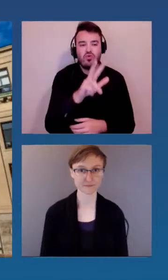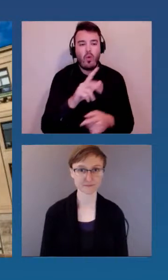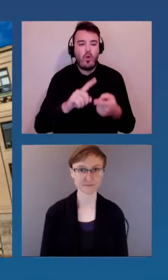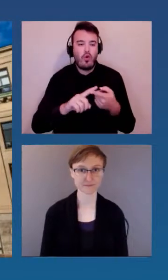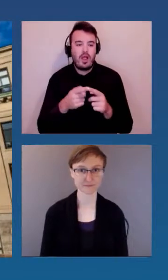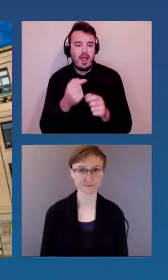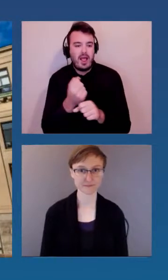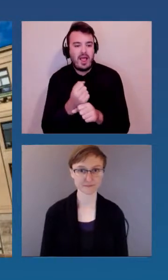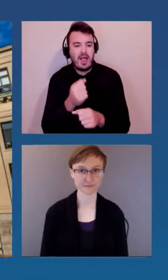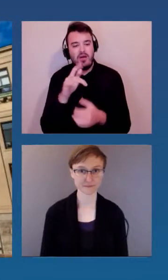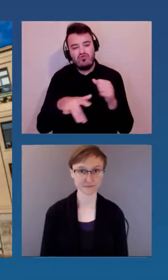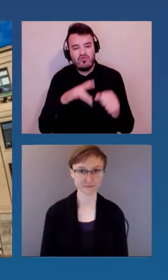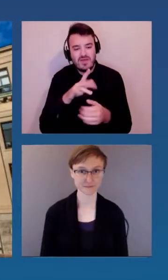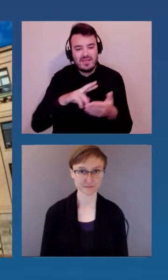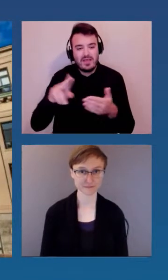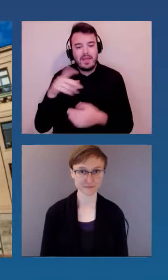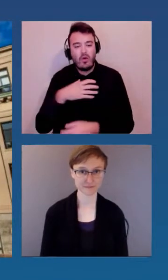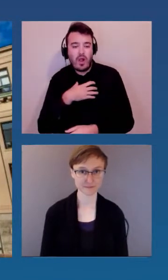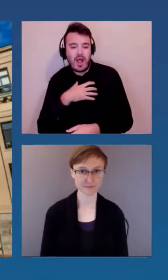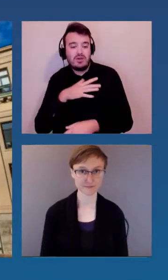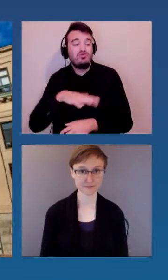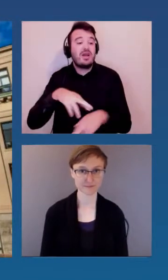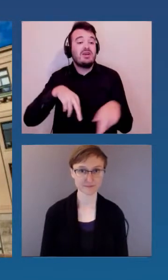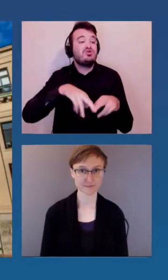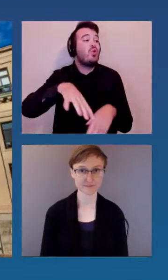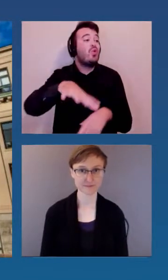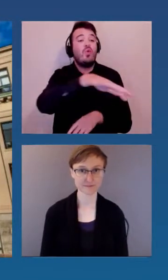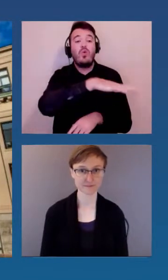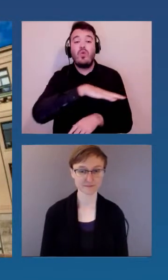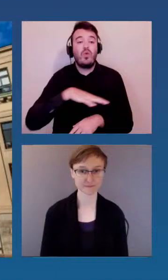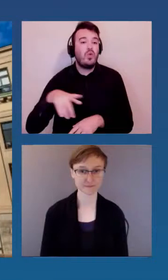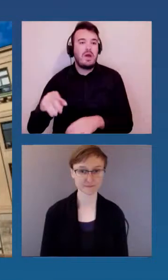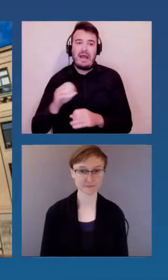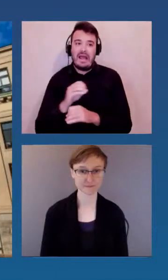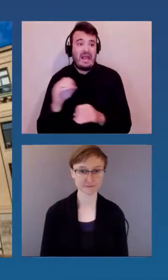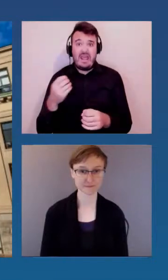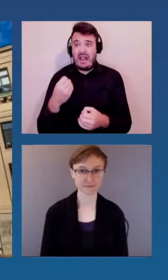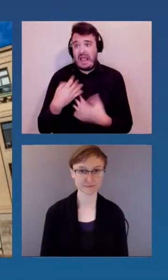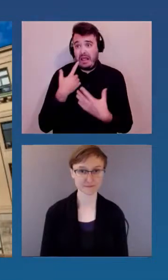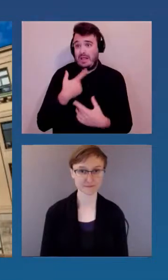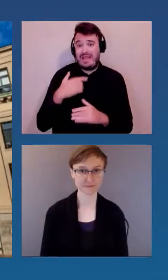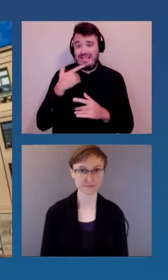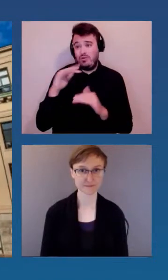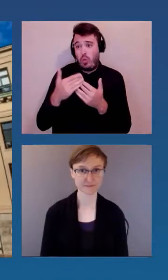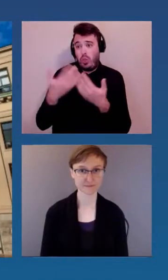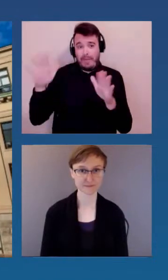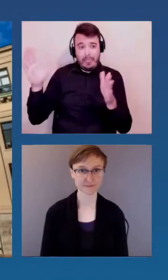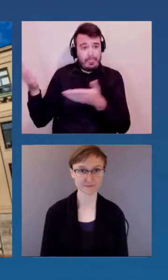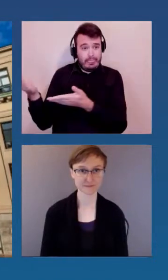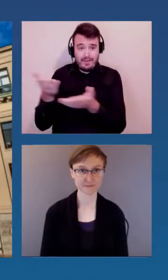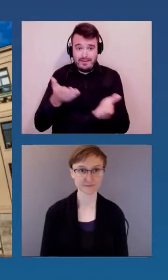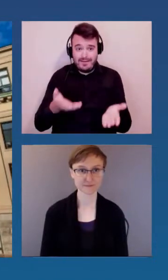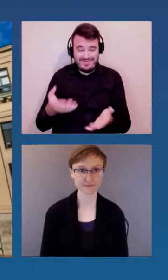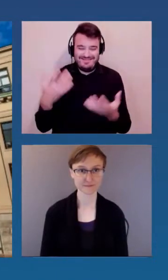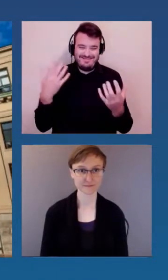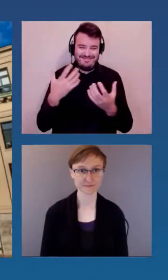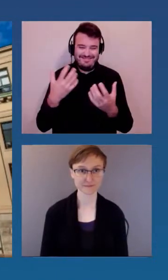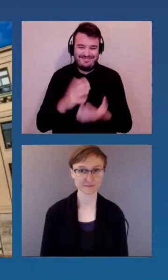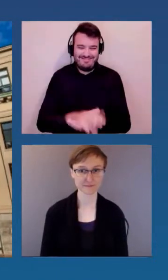Merci au maire Watson, merci au docteur Etches pour leur excellent travail, pour leur leadership remarquable